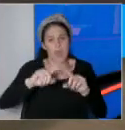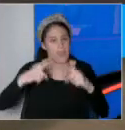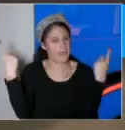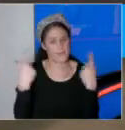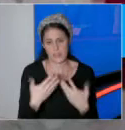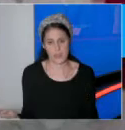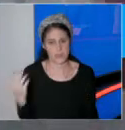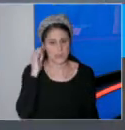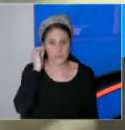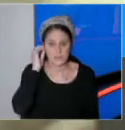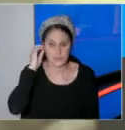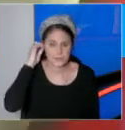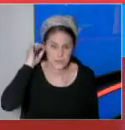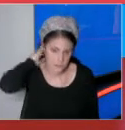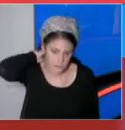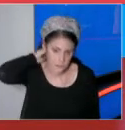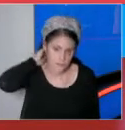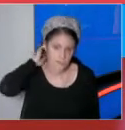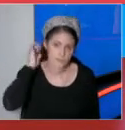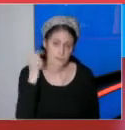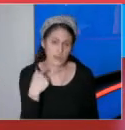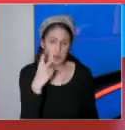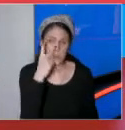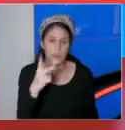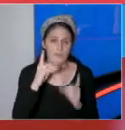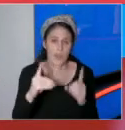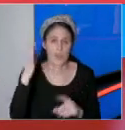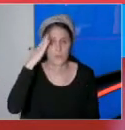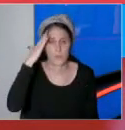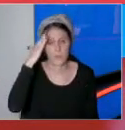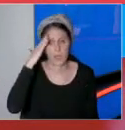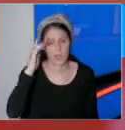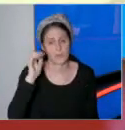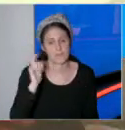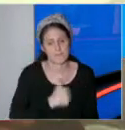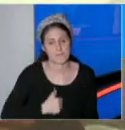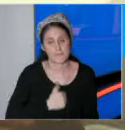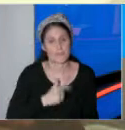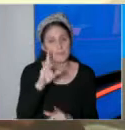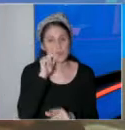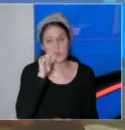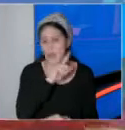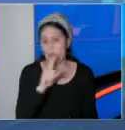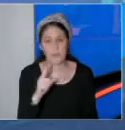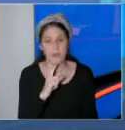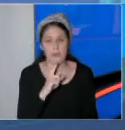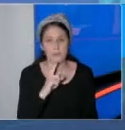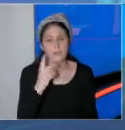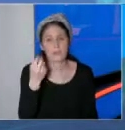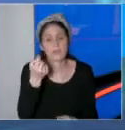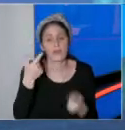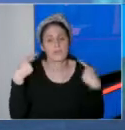לנו דרך אחרת, אנחנו רואים דרך מוכרת לנו לצערנו הרב, שמדובר בלא מעט, כמעט בד ובד